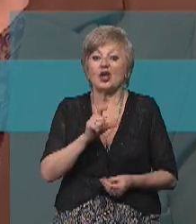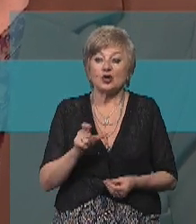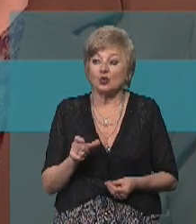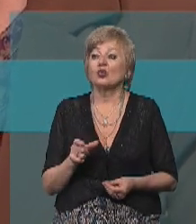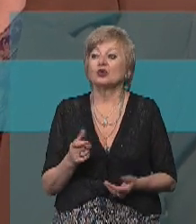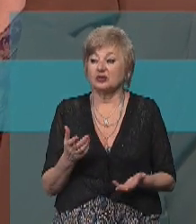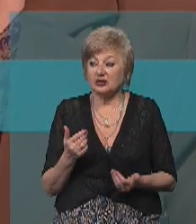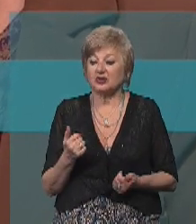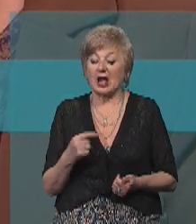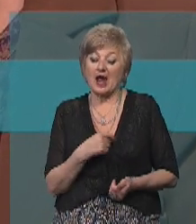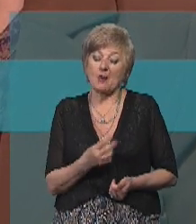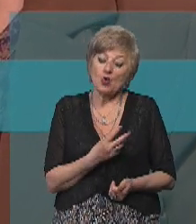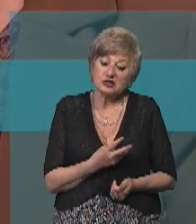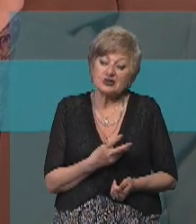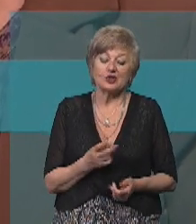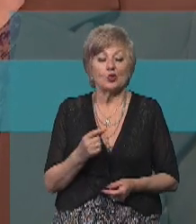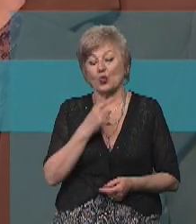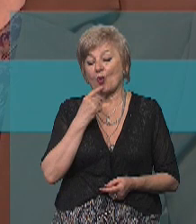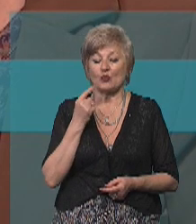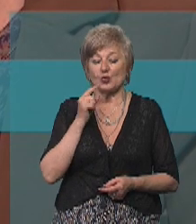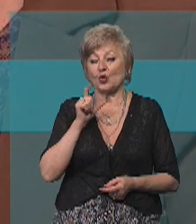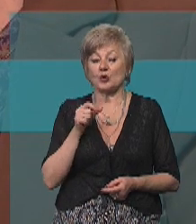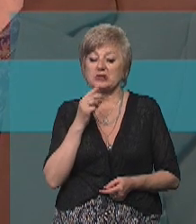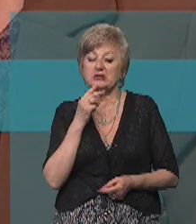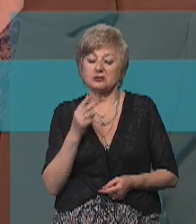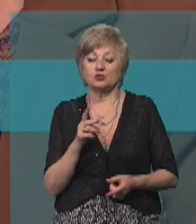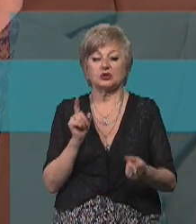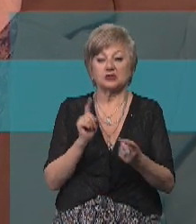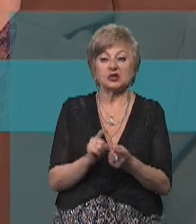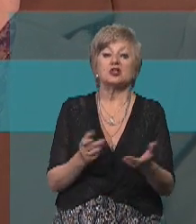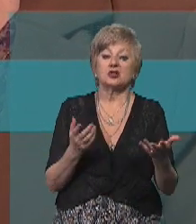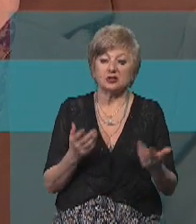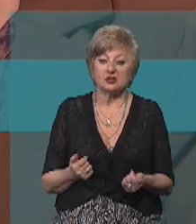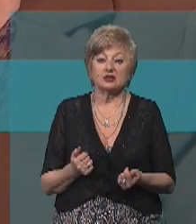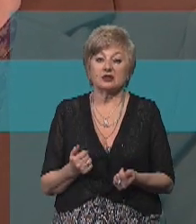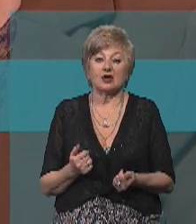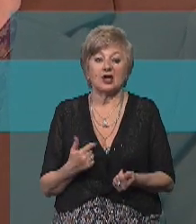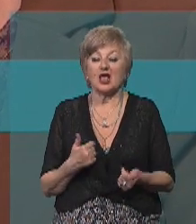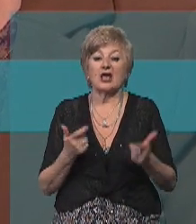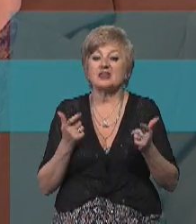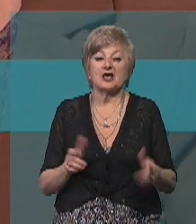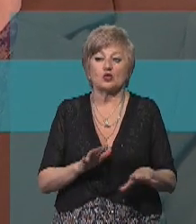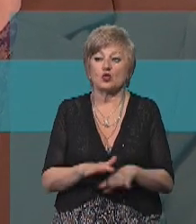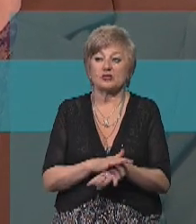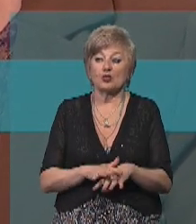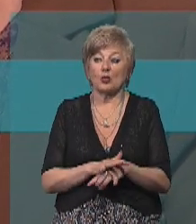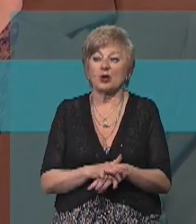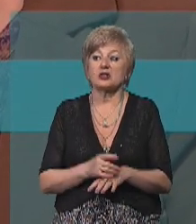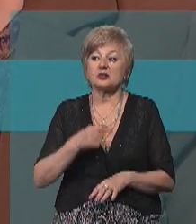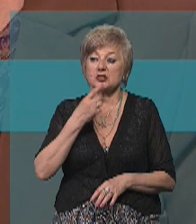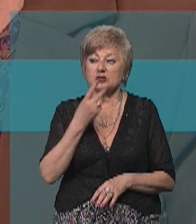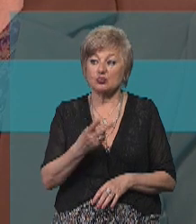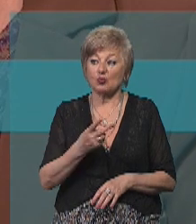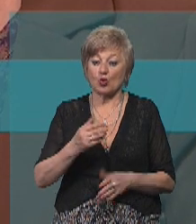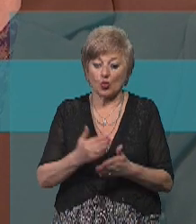Да, можливо, десь емоційно, але багато в чому вони дивляться і стикаються. Да, от, ну, я трошки не згоден з Романом, він каже, що він виходить, дивиться